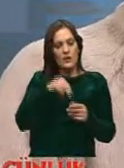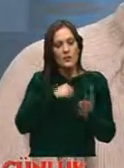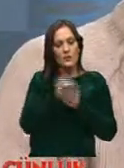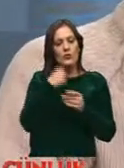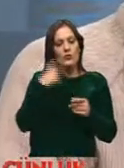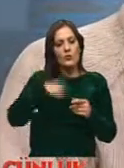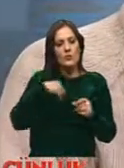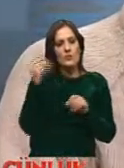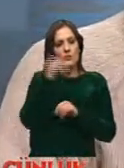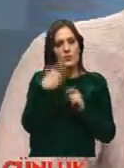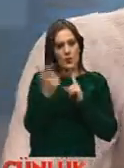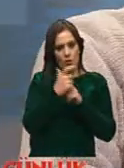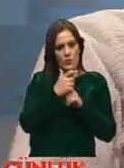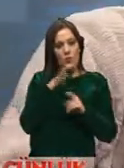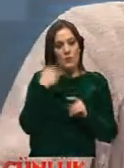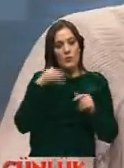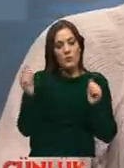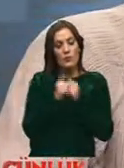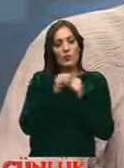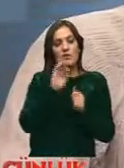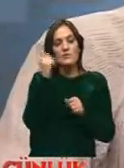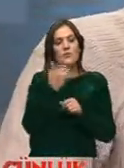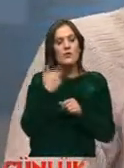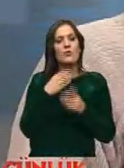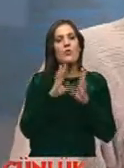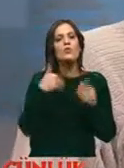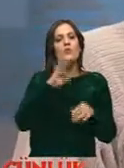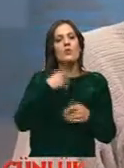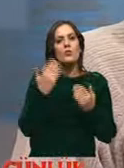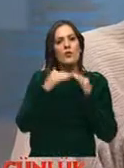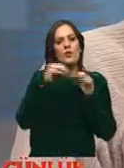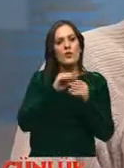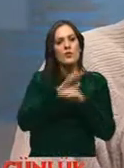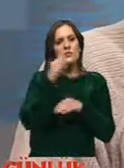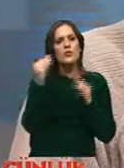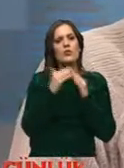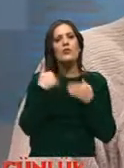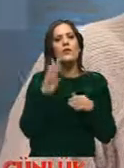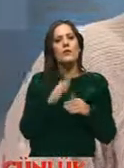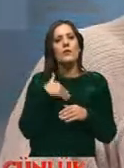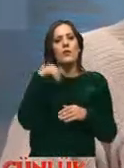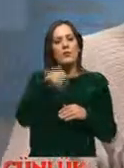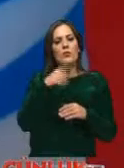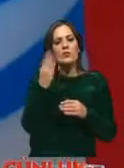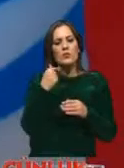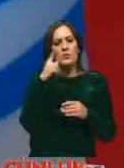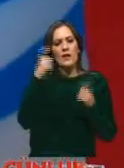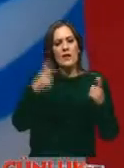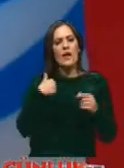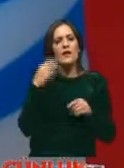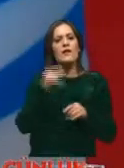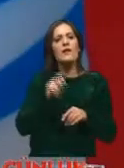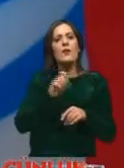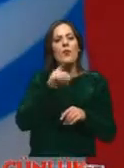bütün özelliklerimi orada koruyorum. Ama o bütünü hiçbir şekilde bozmuyorum. Hı hı. Aslında bu toplumsal yaşama da çok uygun değil mi? Ve üstelik çok da bir yerde kaplamıyorum